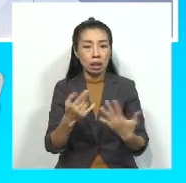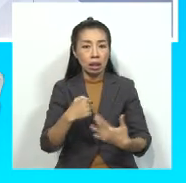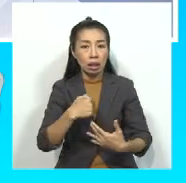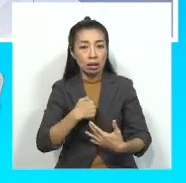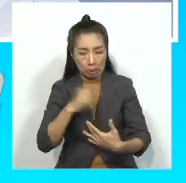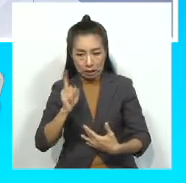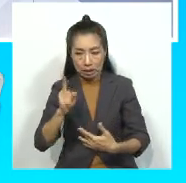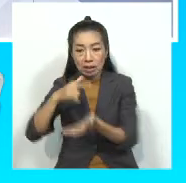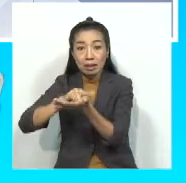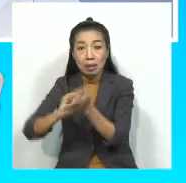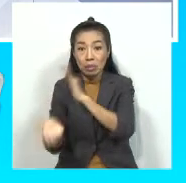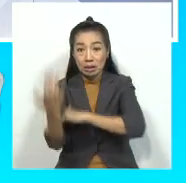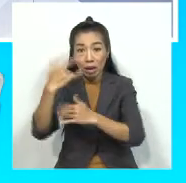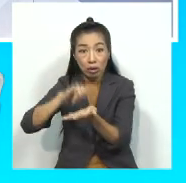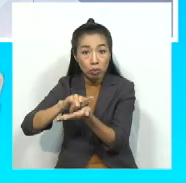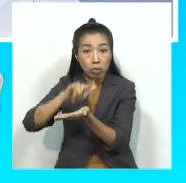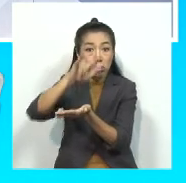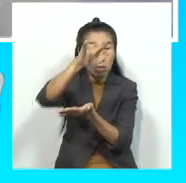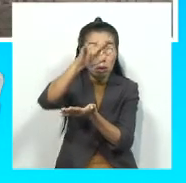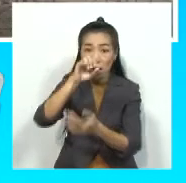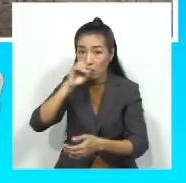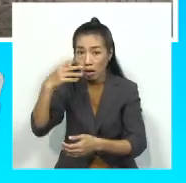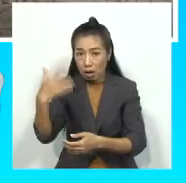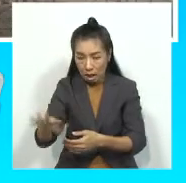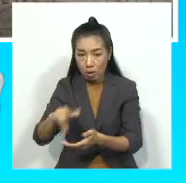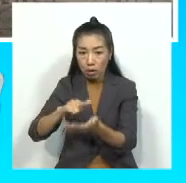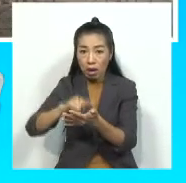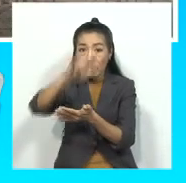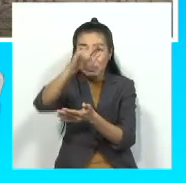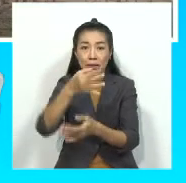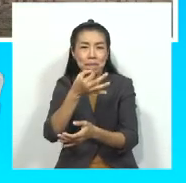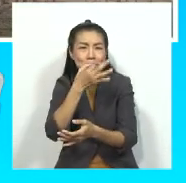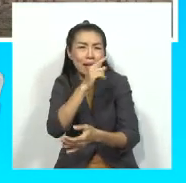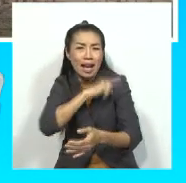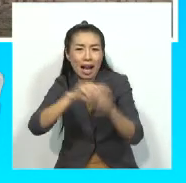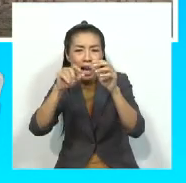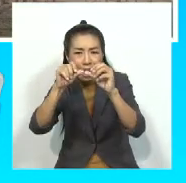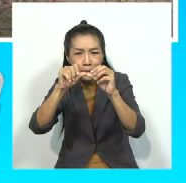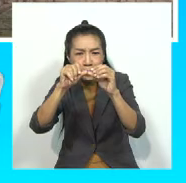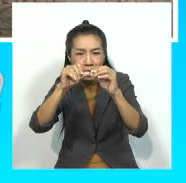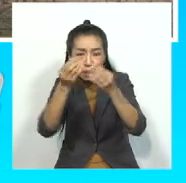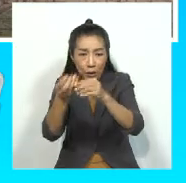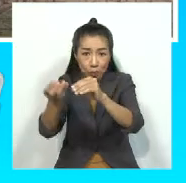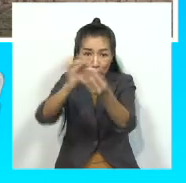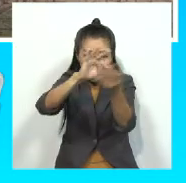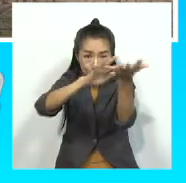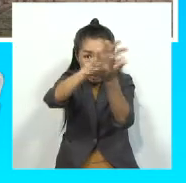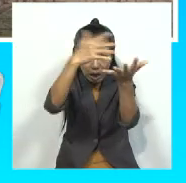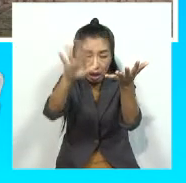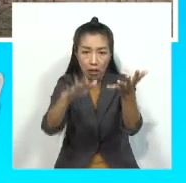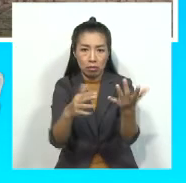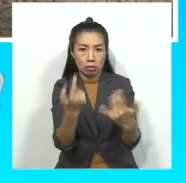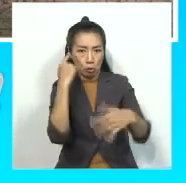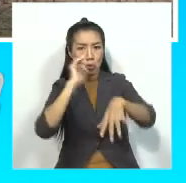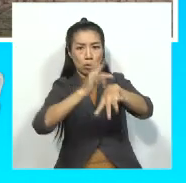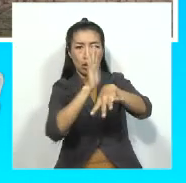ขึ้นไปทำตรงนี้เนี่ยอย่างที่ผมนำมาเรียนนะครับว่ามันต้องขึ้นอยู่กับกลไกของธรรมชาติตรงนั้นเนี่ยมันอาจจะกลไกของธร